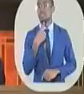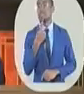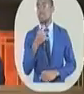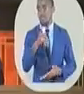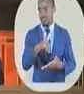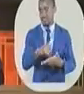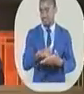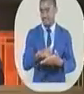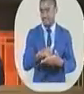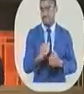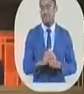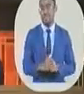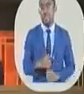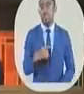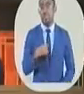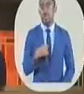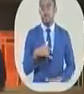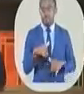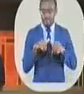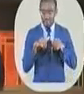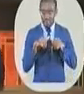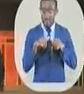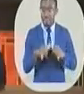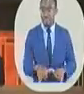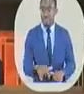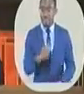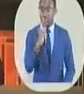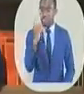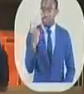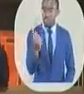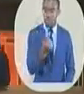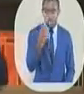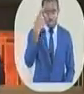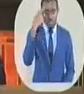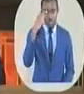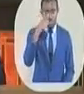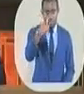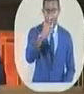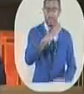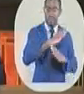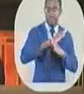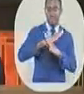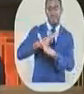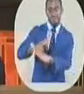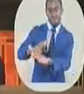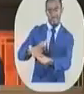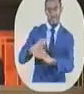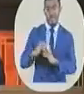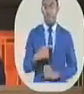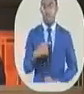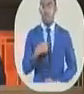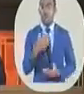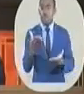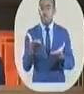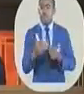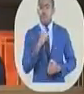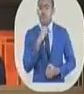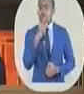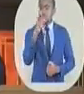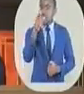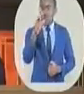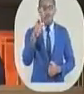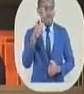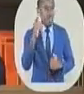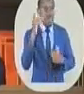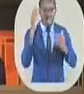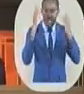vous l'ai déjà dit, je demeure et demeurerai toujours à vos côtés. Car je ne voudrais pas que